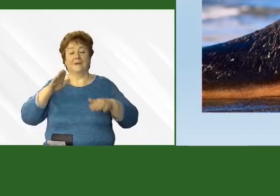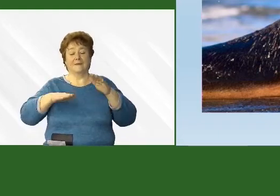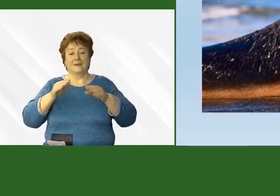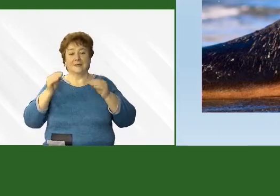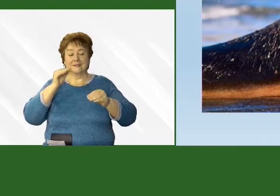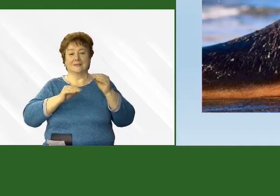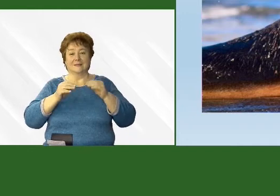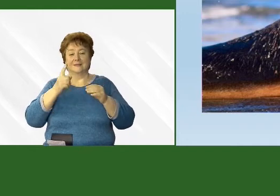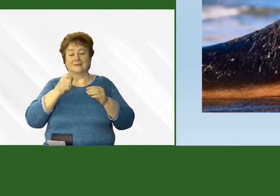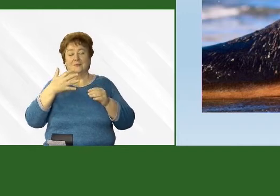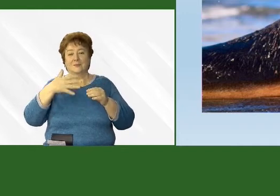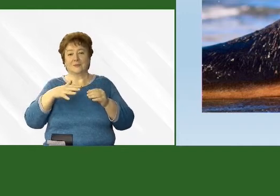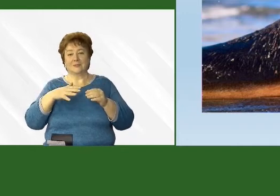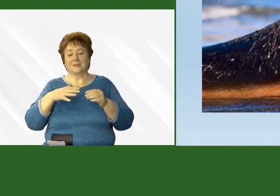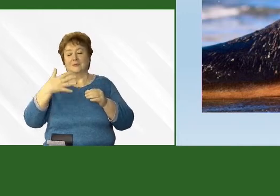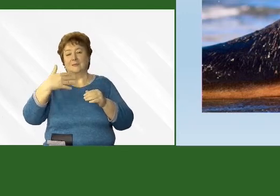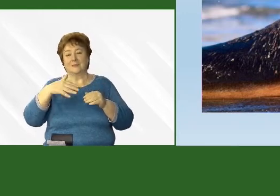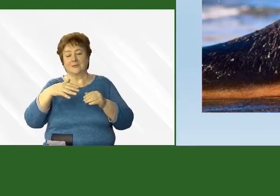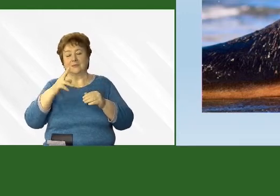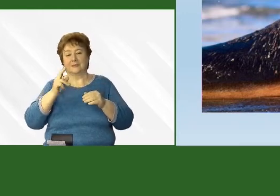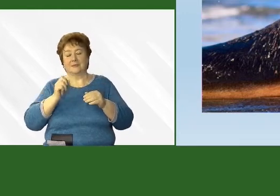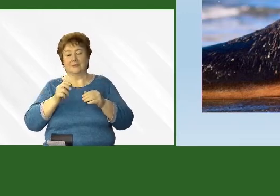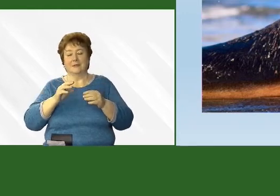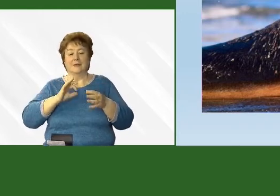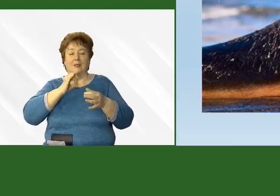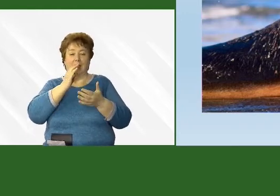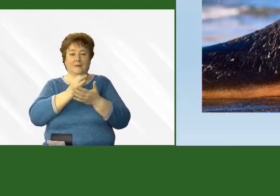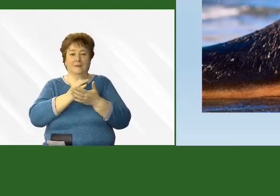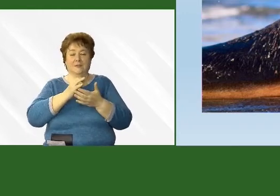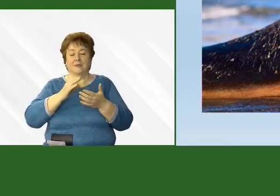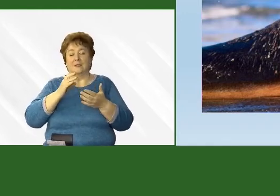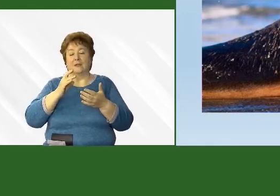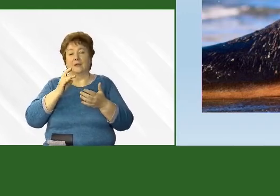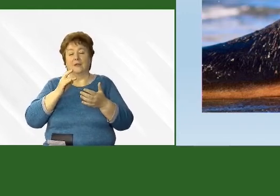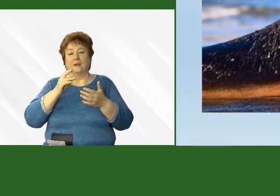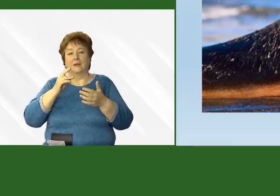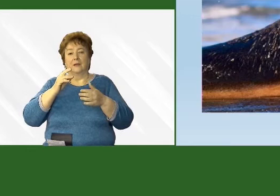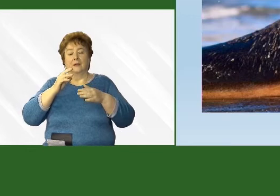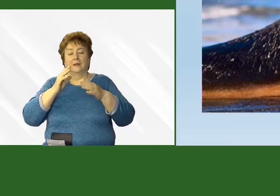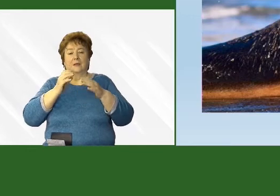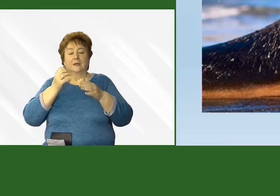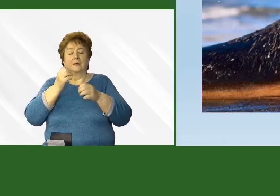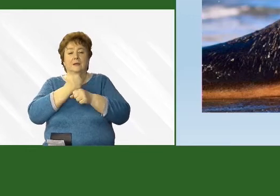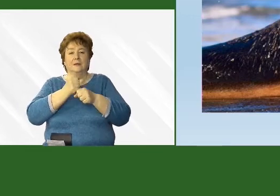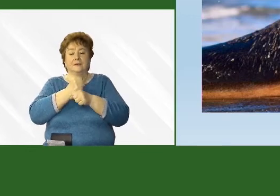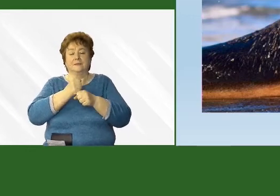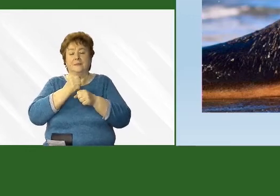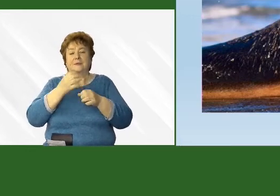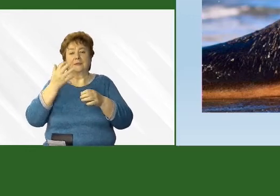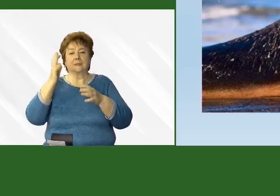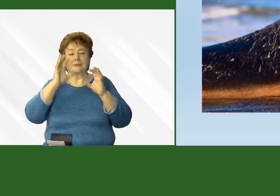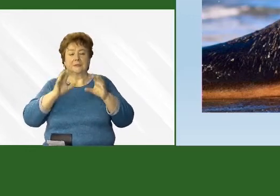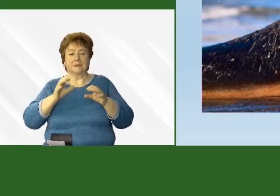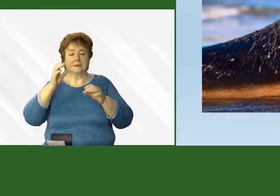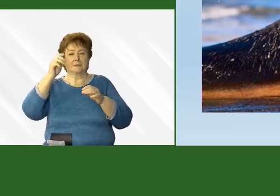Вес составляет 150 и 50 килограмм соответственно. Окраска шкуры серо-коричневая. У